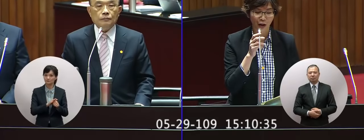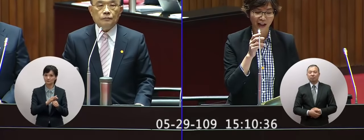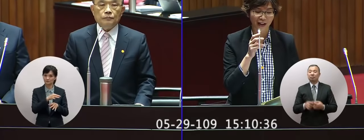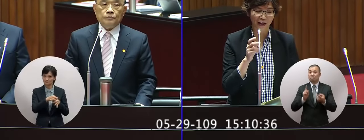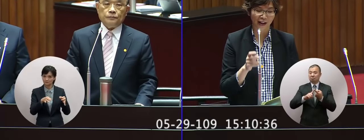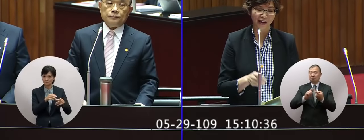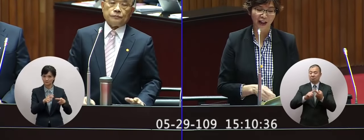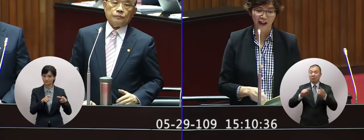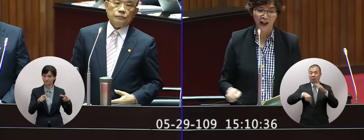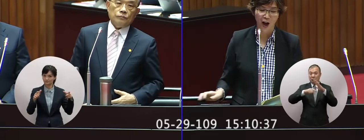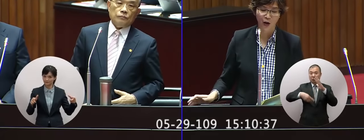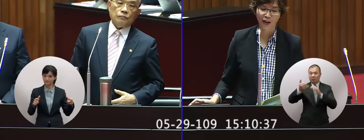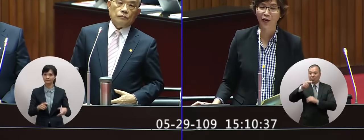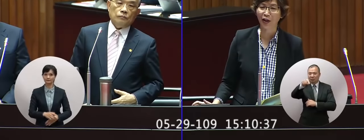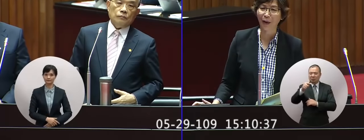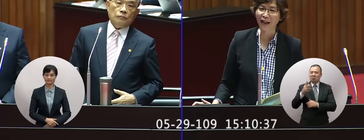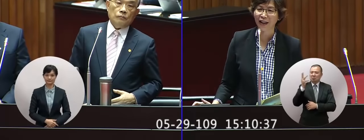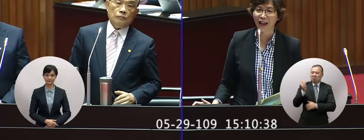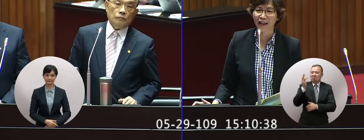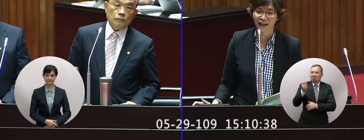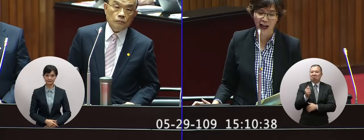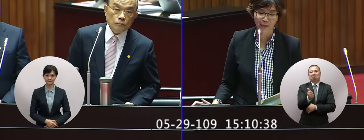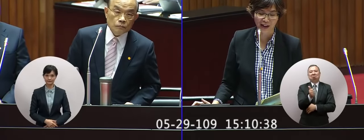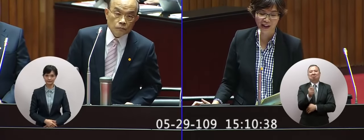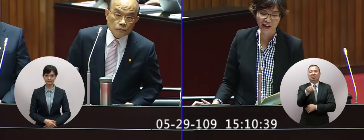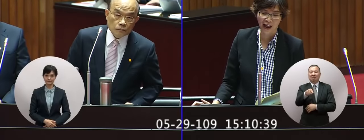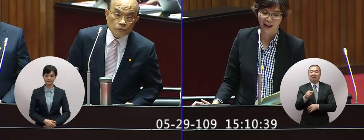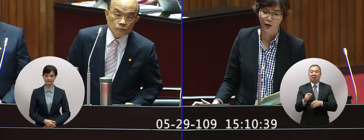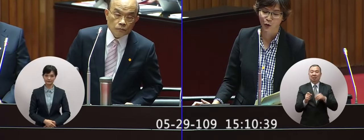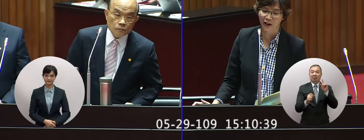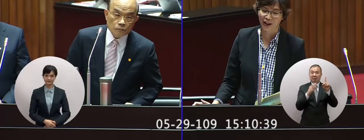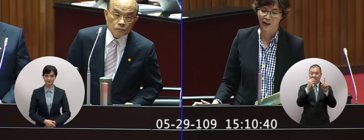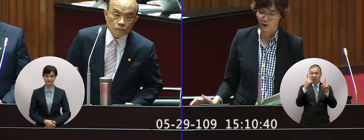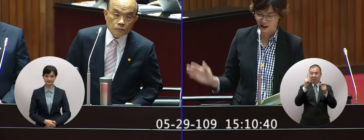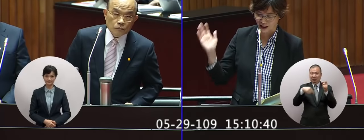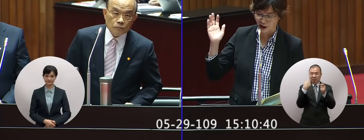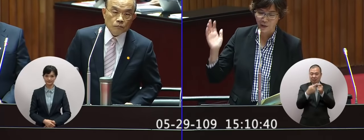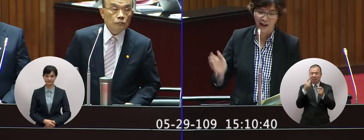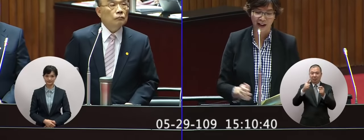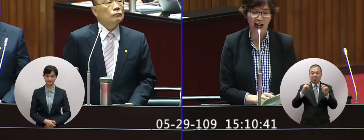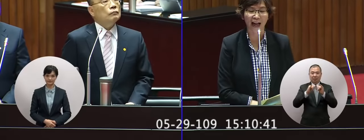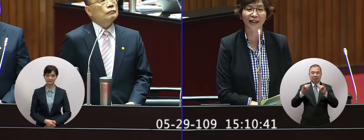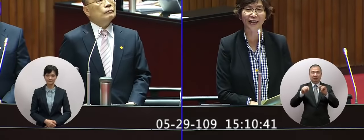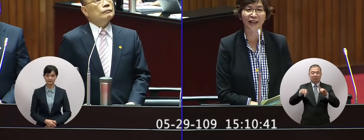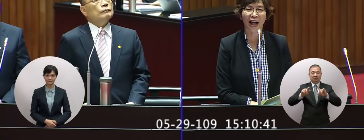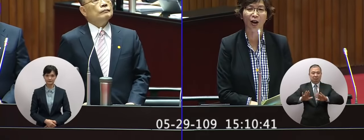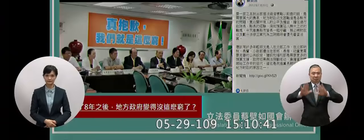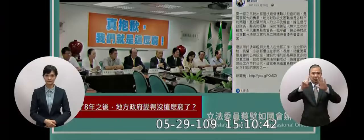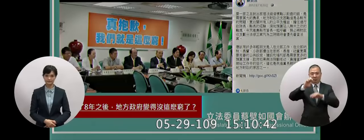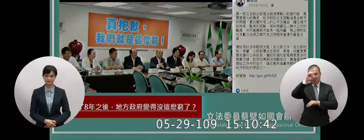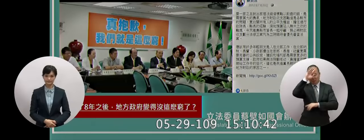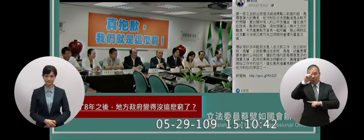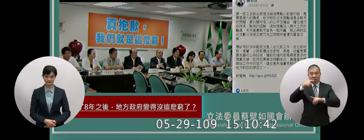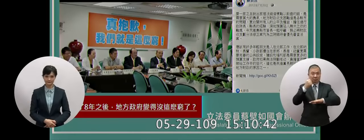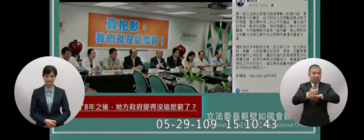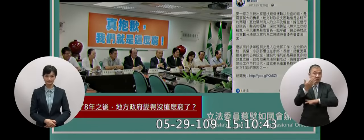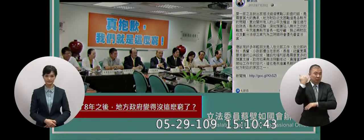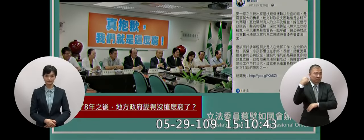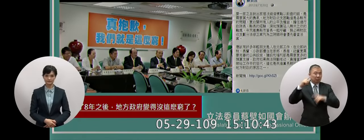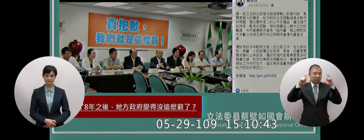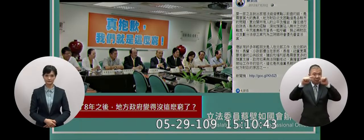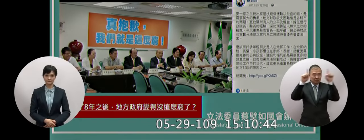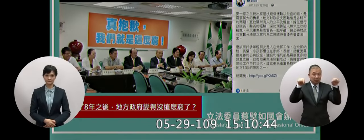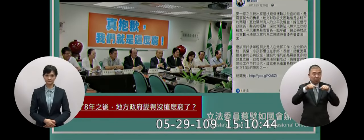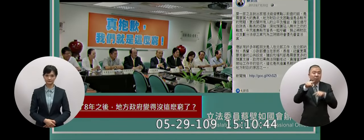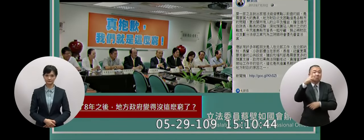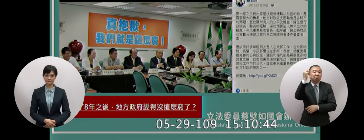对，好，院长你讲得很好，因为101年你当民进党党主席的时候，这张照片你应该还记得啦。那经过了8年，